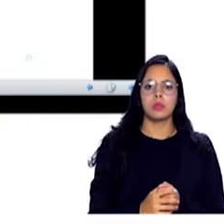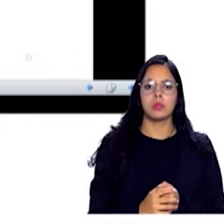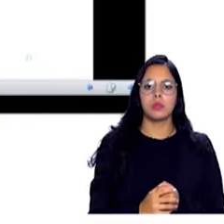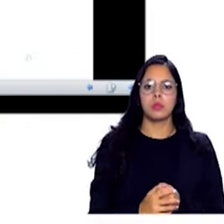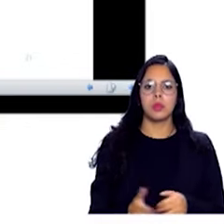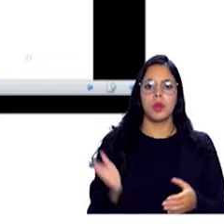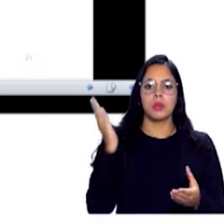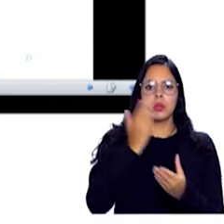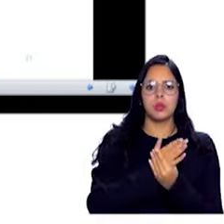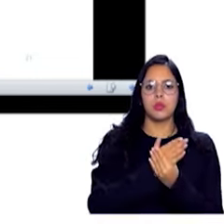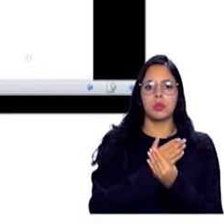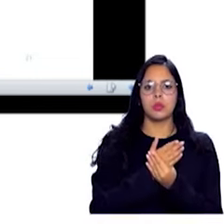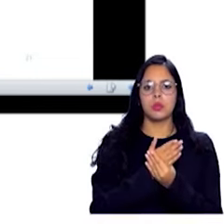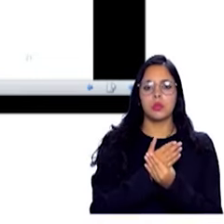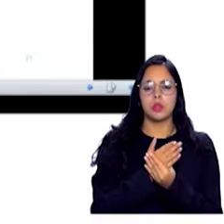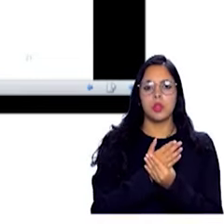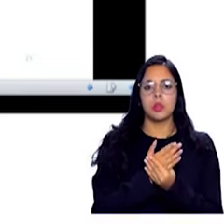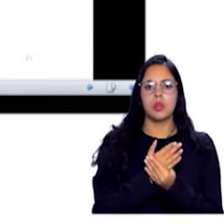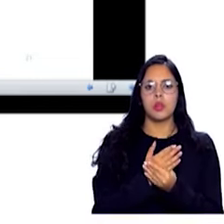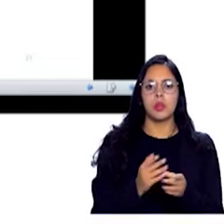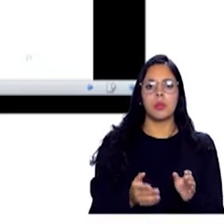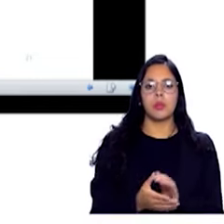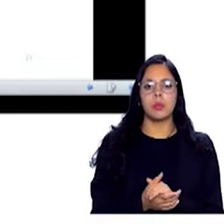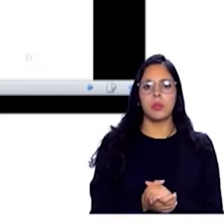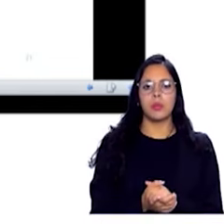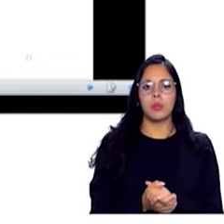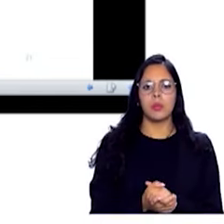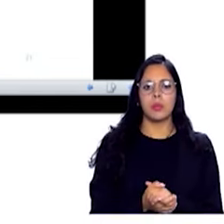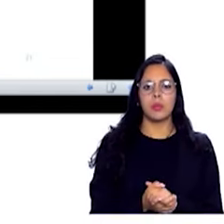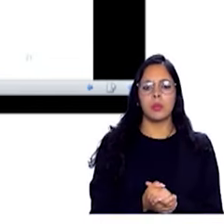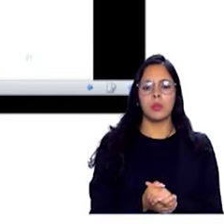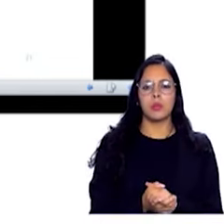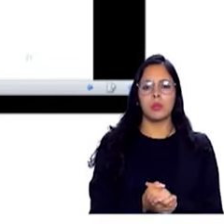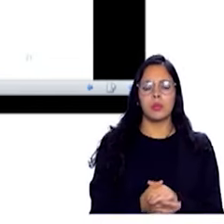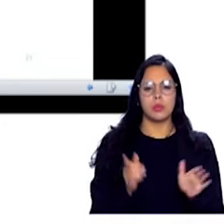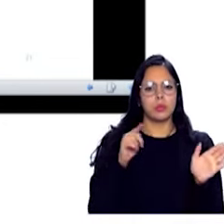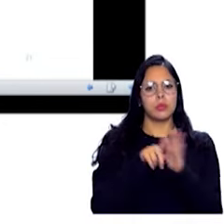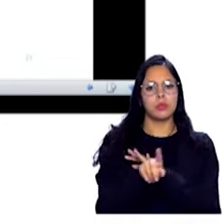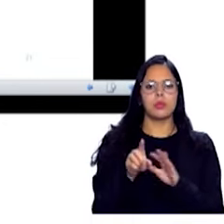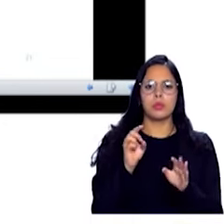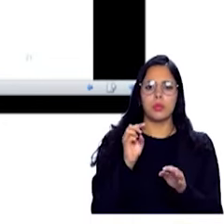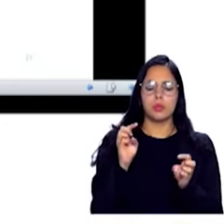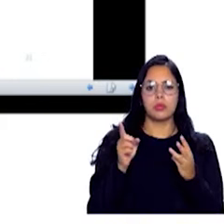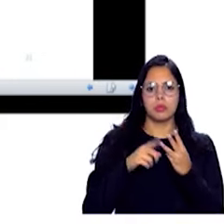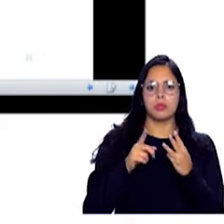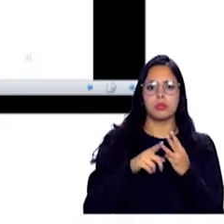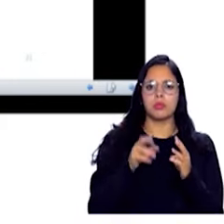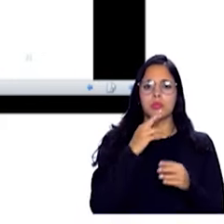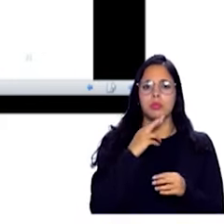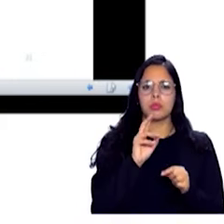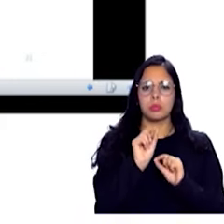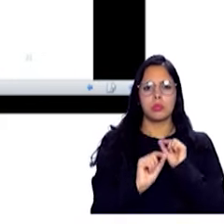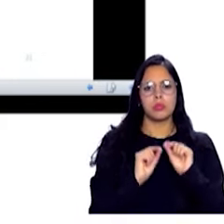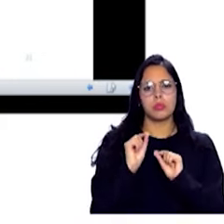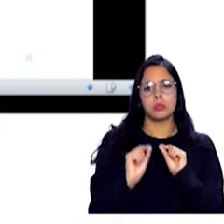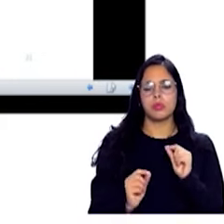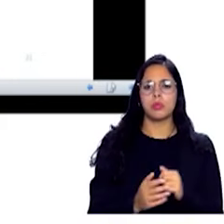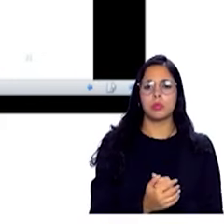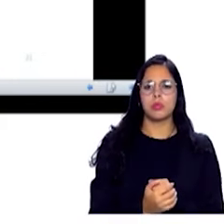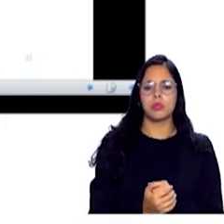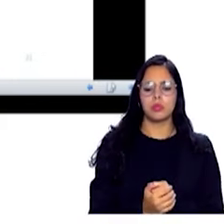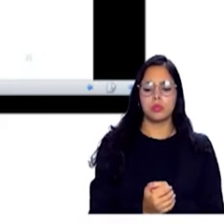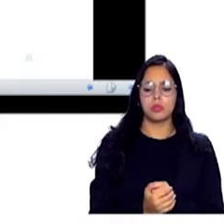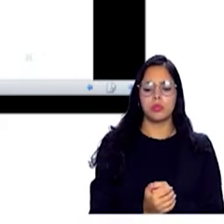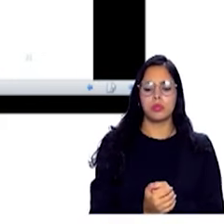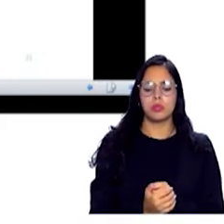successivamente alla terza domanda risponde cio Quali condizioni a Quali condizioni puo essere disposto a rinvio risponde in modo